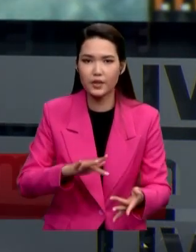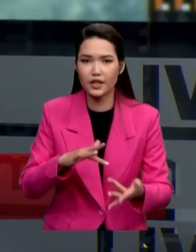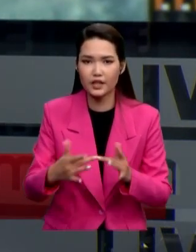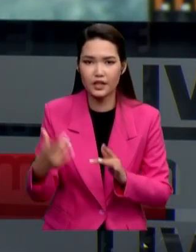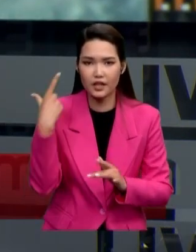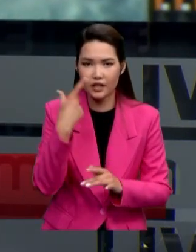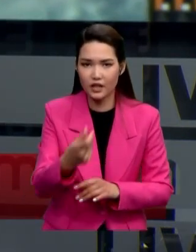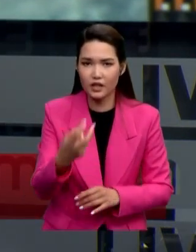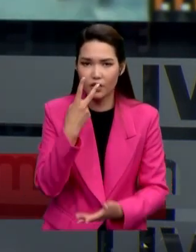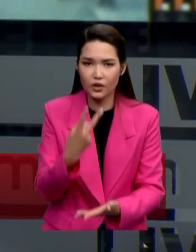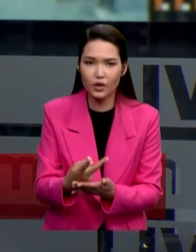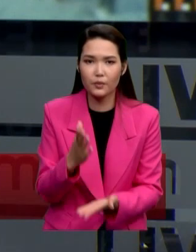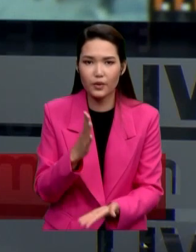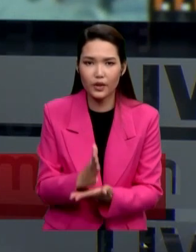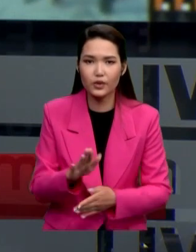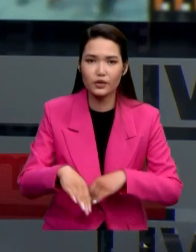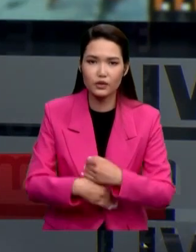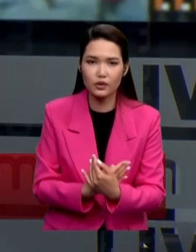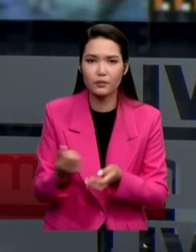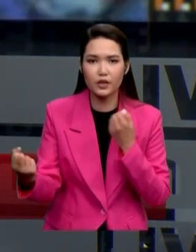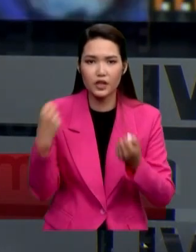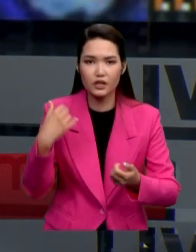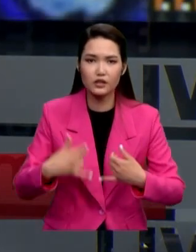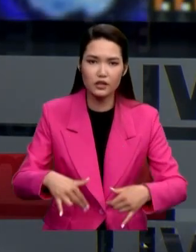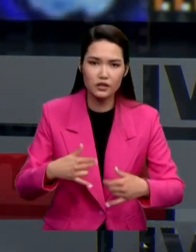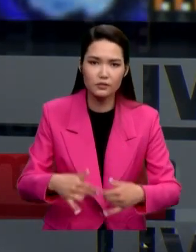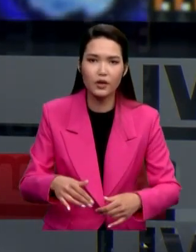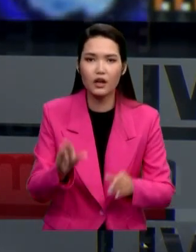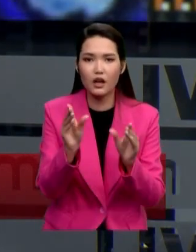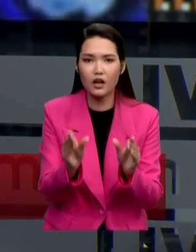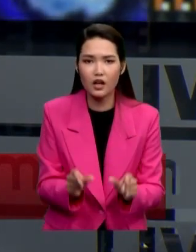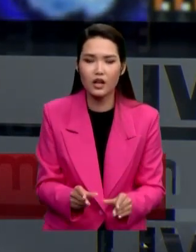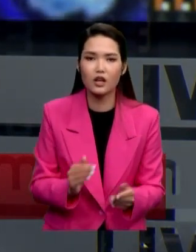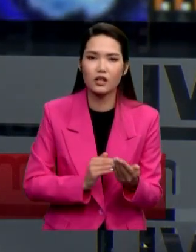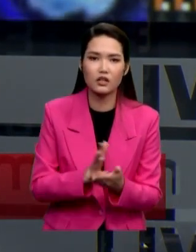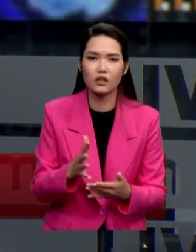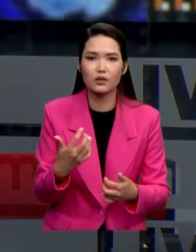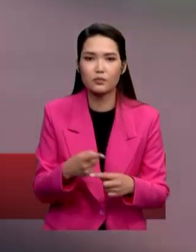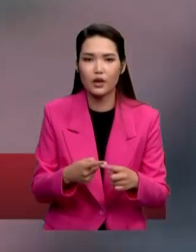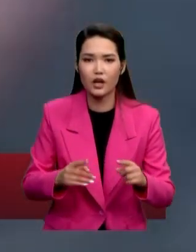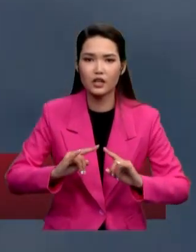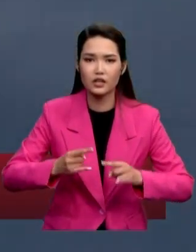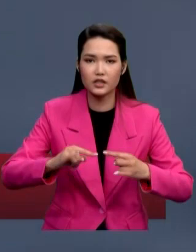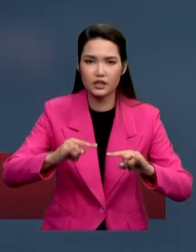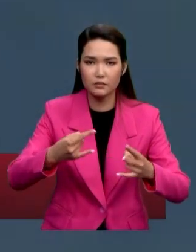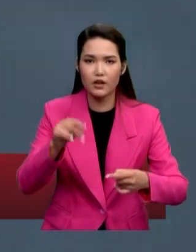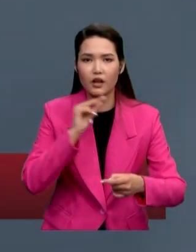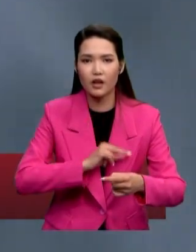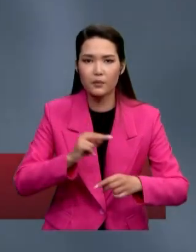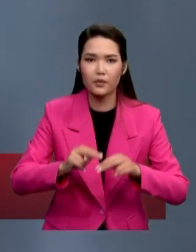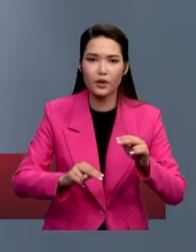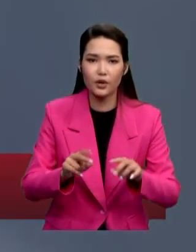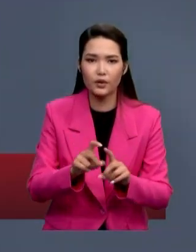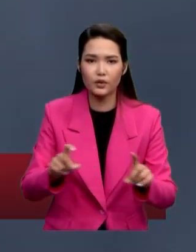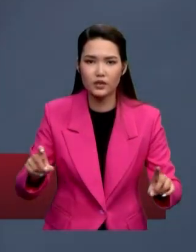социальных сетях. Сообщается, что это новый спортзал и столовая. Толщина стен не превышает половины кирпича. Работы по